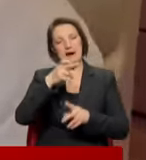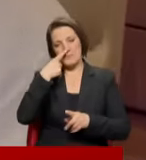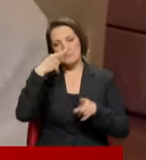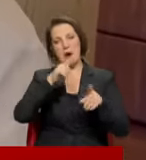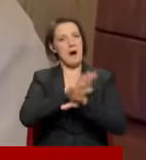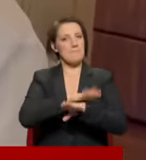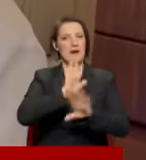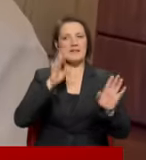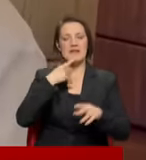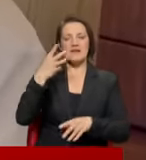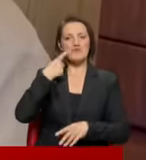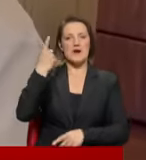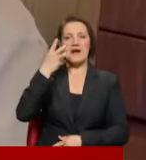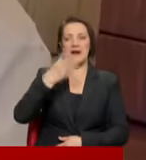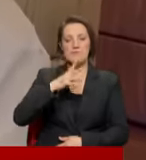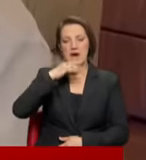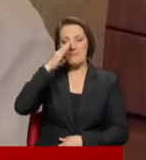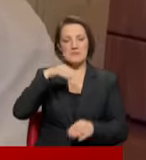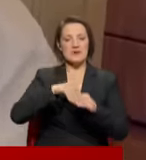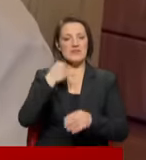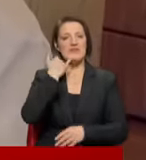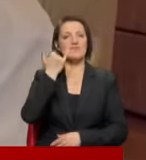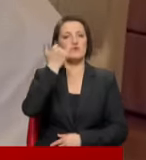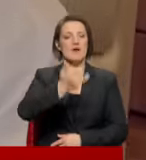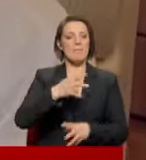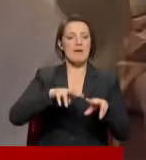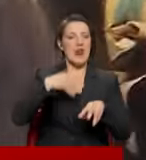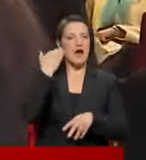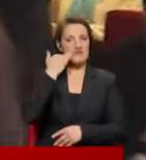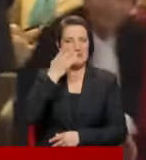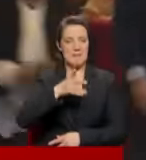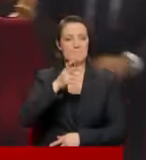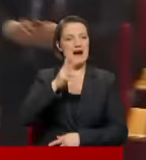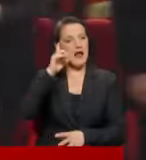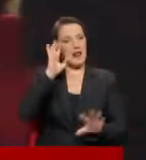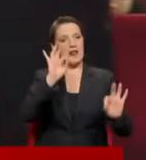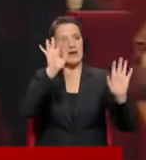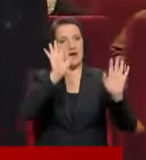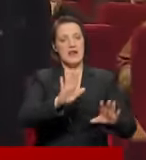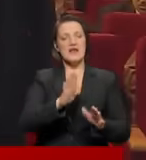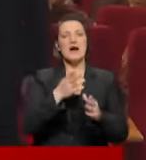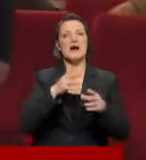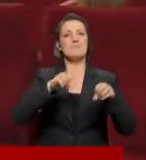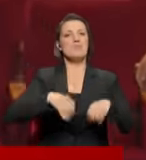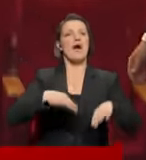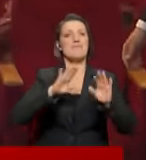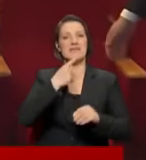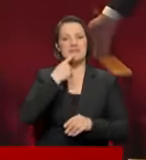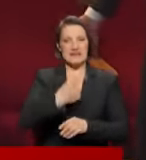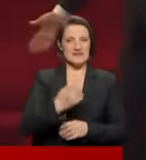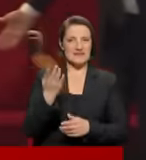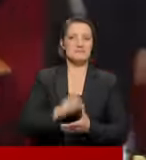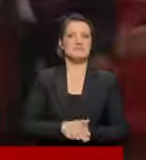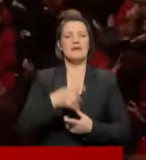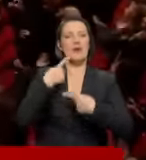Bahçeli'den sonra Erdoğan'ın da bayramlaşmak için telefonla aradığı Akşener'e partinin başında kalın, ayrılmayın dediği iddiasıyla